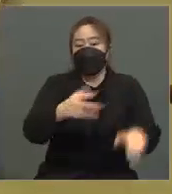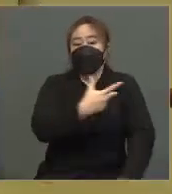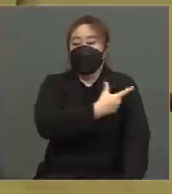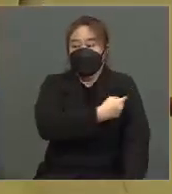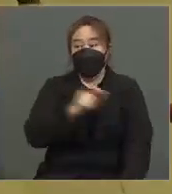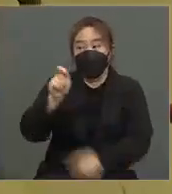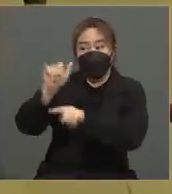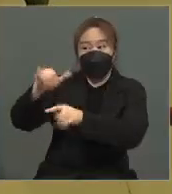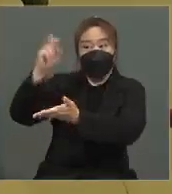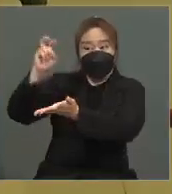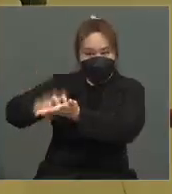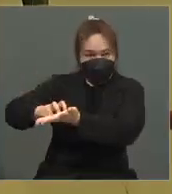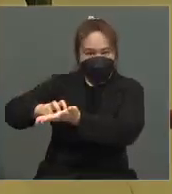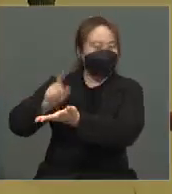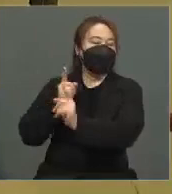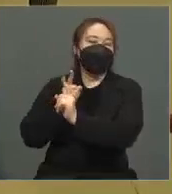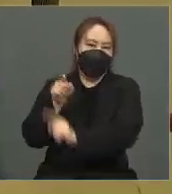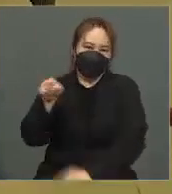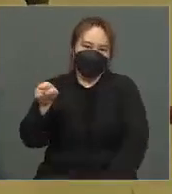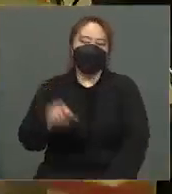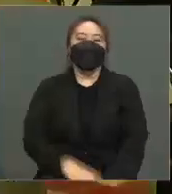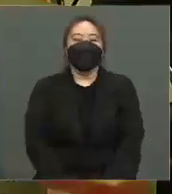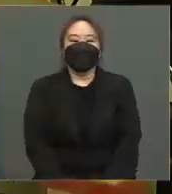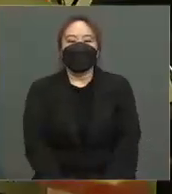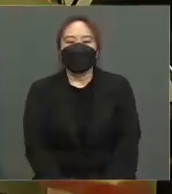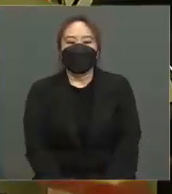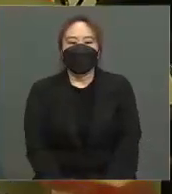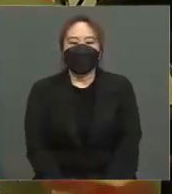การรับรองเป็นหลักในทะเลขาบอกอย่างนี้ฟังเสียงท่านเลขาครับ